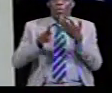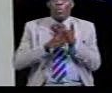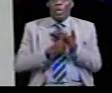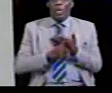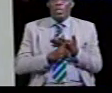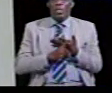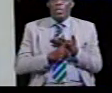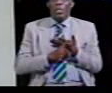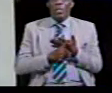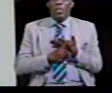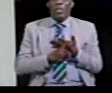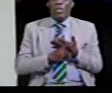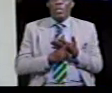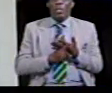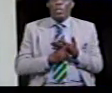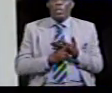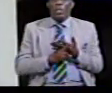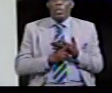Global